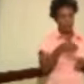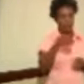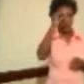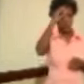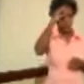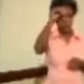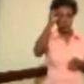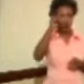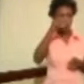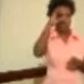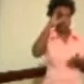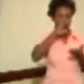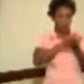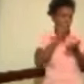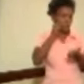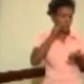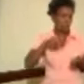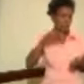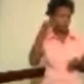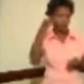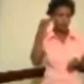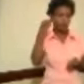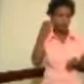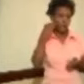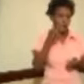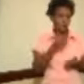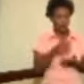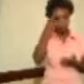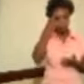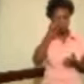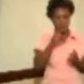voulais juste avoir certaines informations sur votre programme